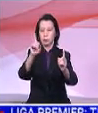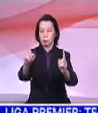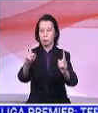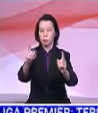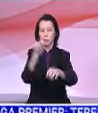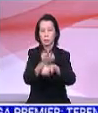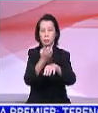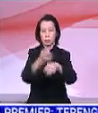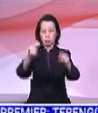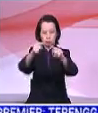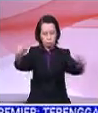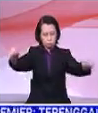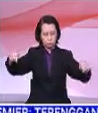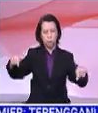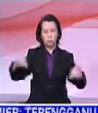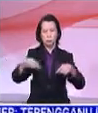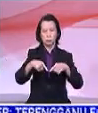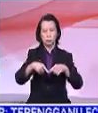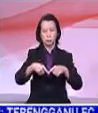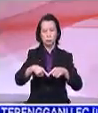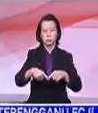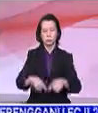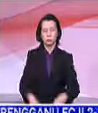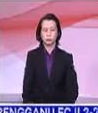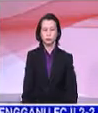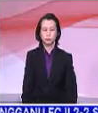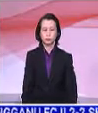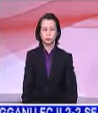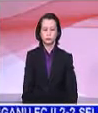154.41 batu nautika persegi.